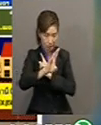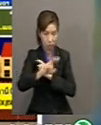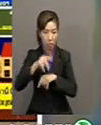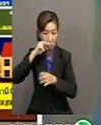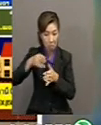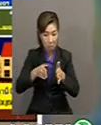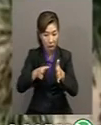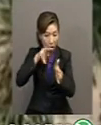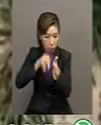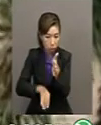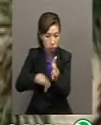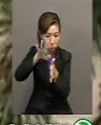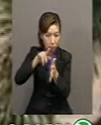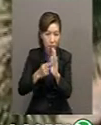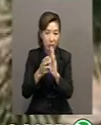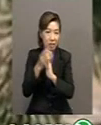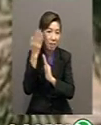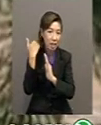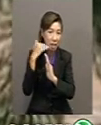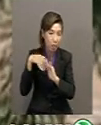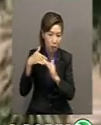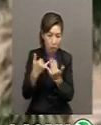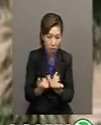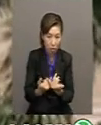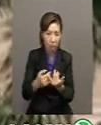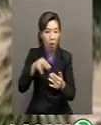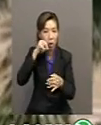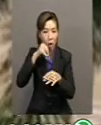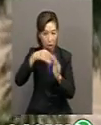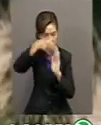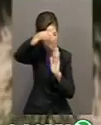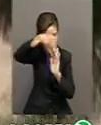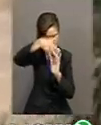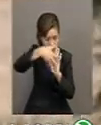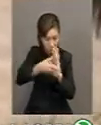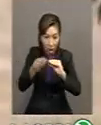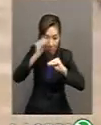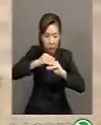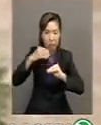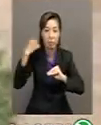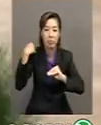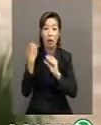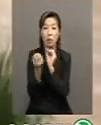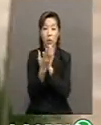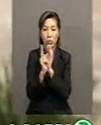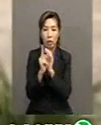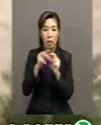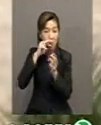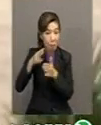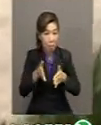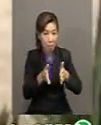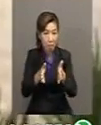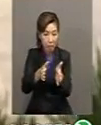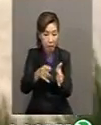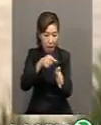มสูงขึ้นจากฝนที่ตกลงมาตั้งแต่สัปดาห์ก่อนทำให้มีน้ำหลากจากพื้นที่ตอนบนลุ่มแม่น้ำเจ้าพระยานะครับจะส่งผลทำให้ริมฝั่งแม่น้ำเจ้าพ